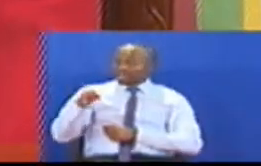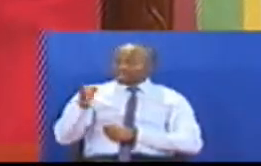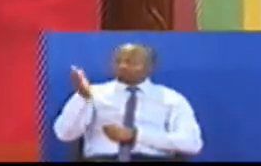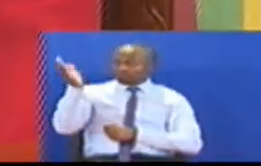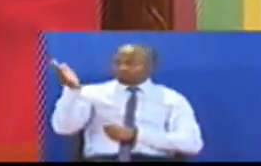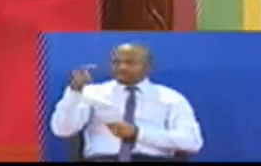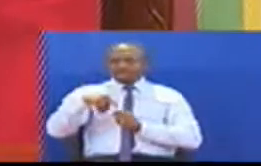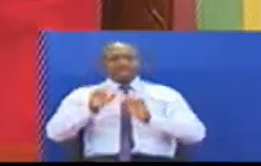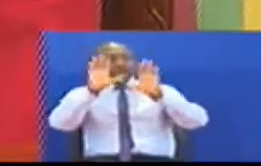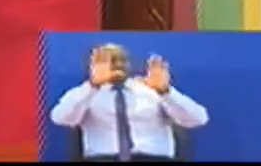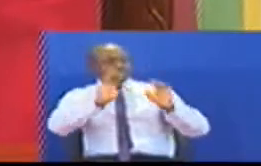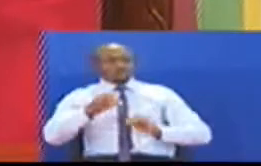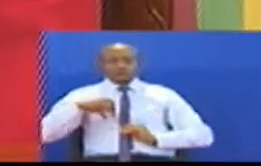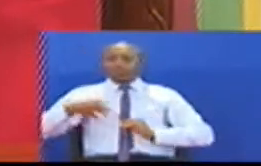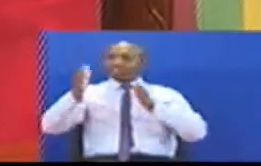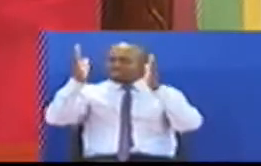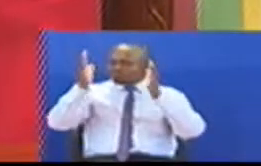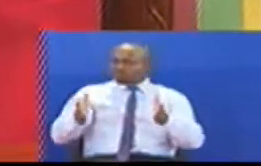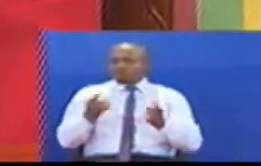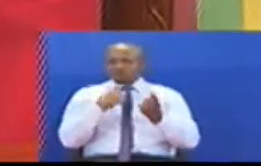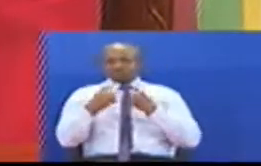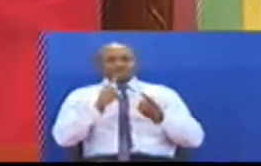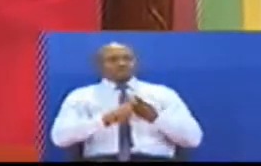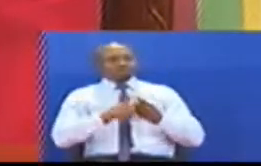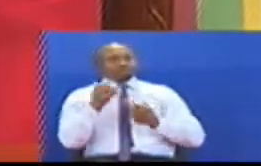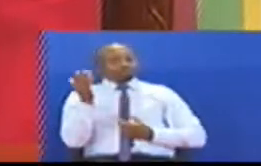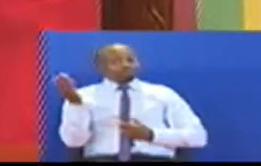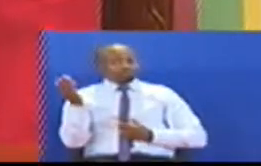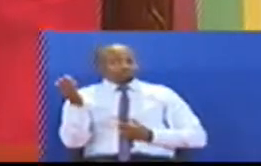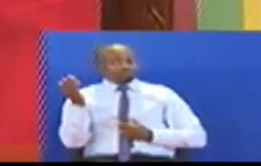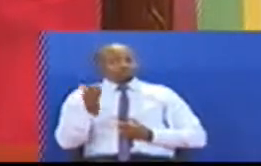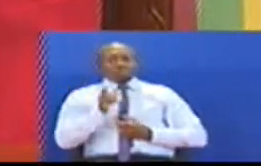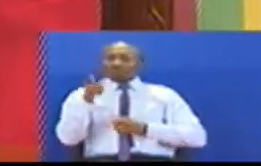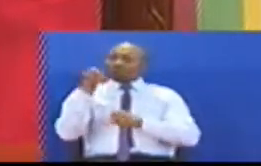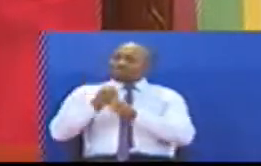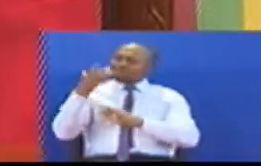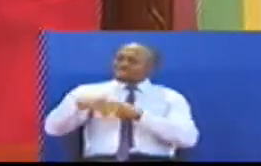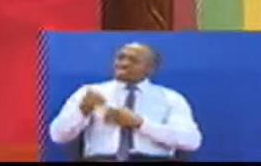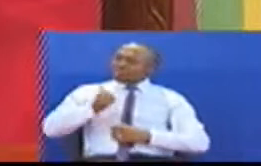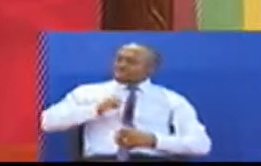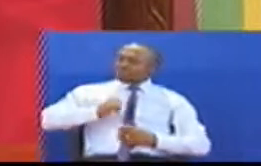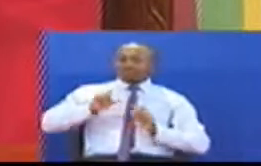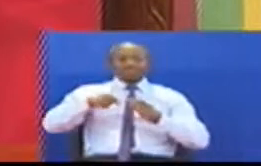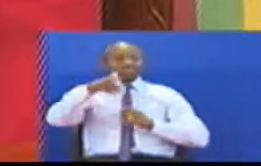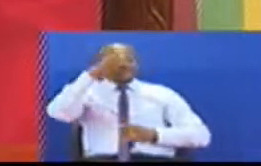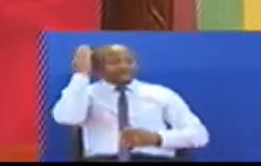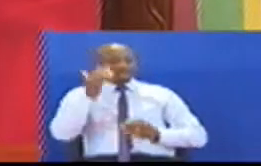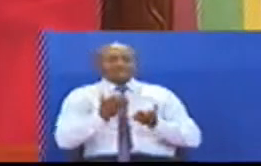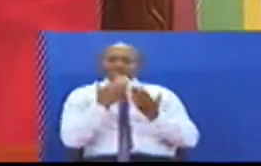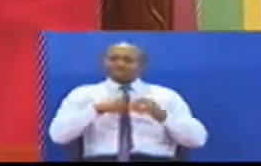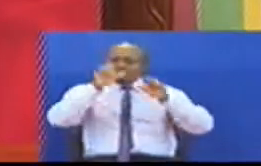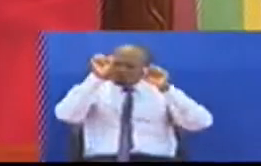Mkuu anazungumzia yule mkulima wa avocado. Yule ni mfanyabiashara binafsi. Lakini serikali inahitaji kuwa na